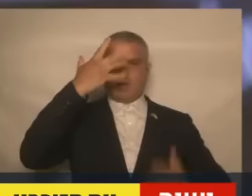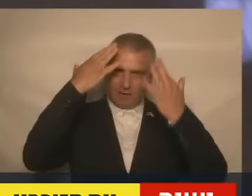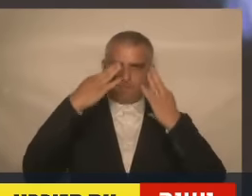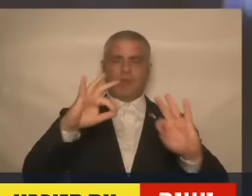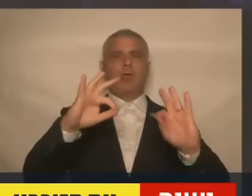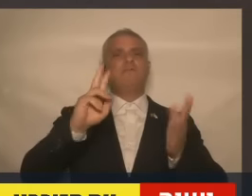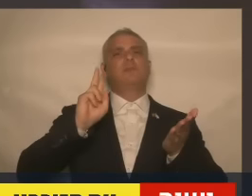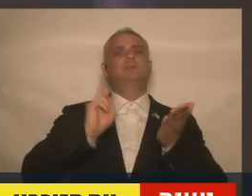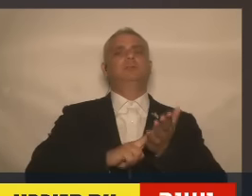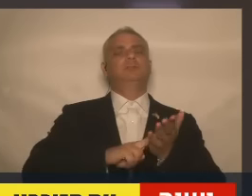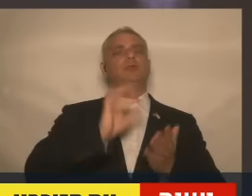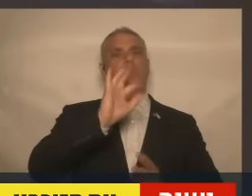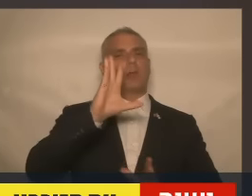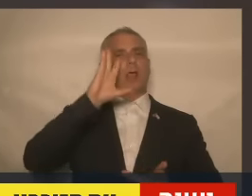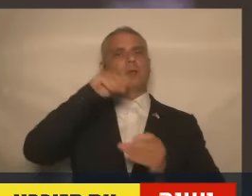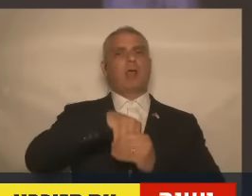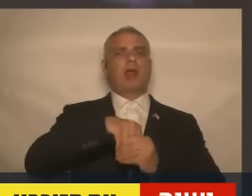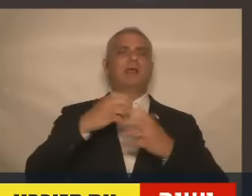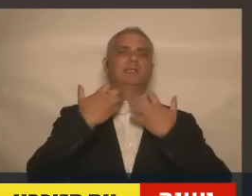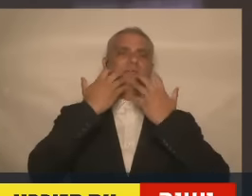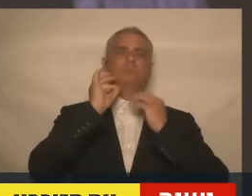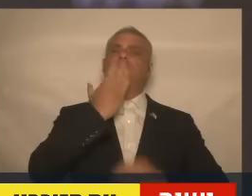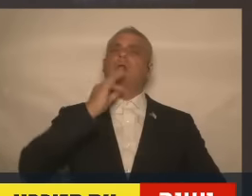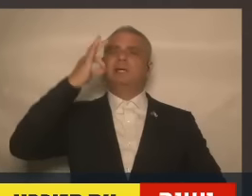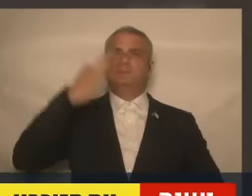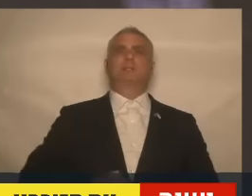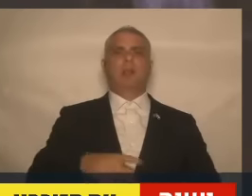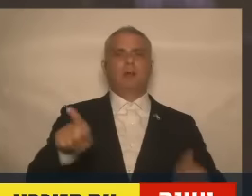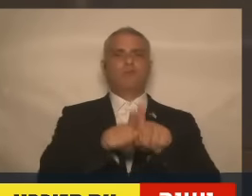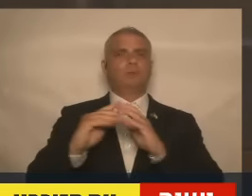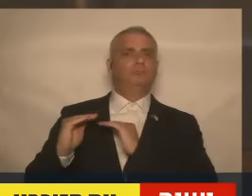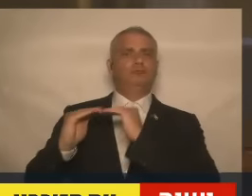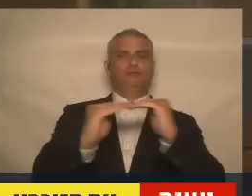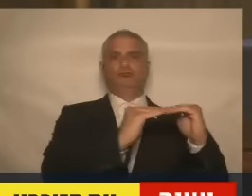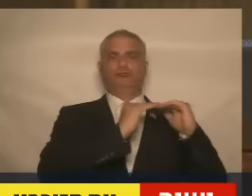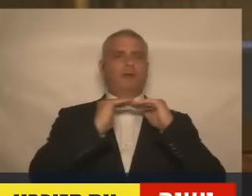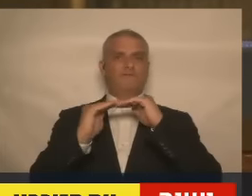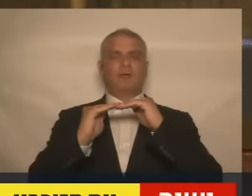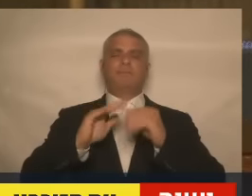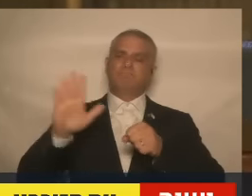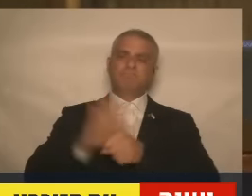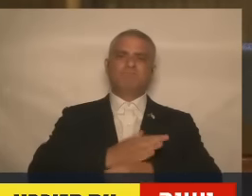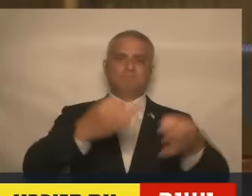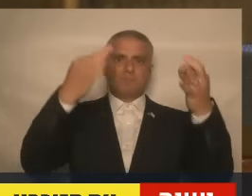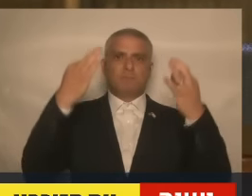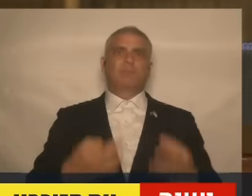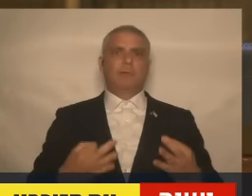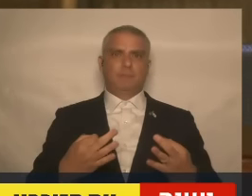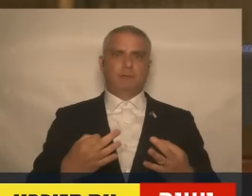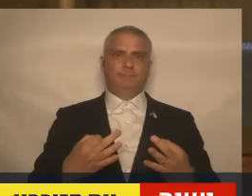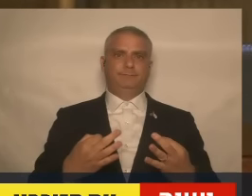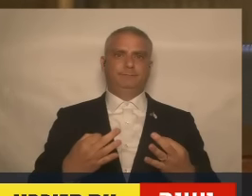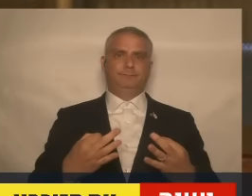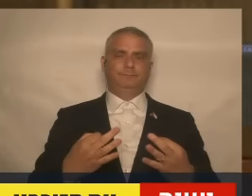בכבוד ובזכות להיות חלק מהסיפור הישראלי כשווים בין שווים במלוא מובן המילה.